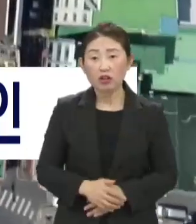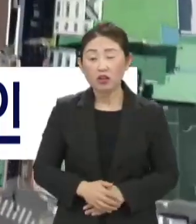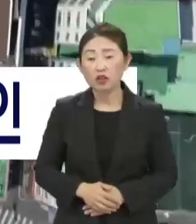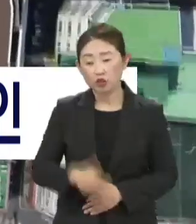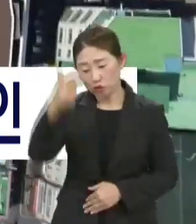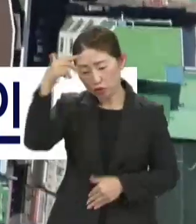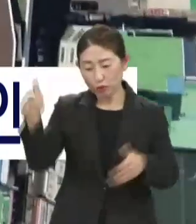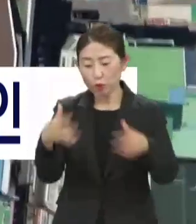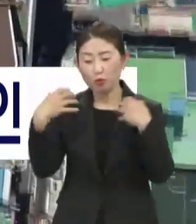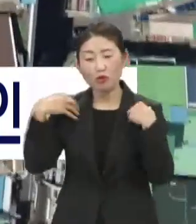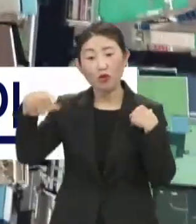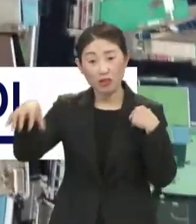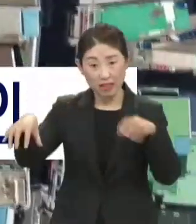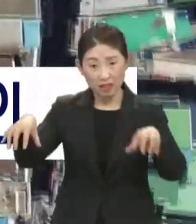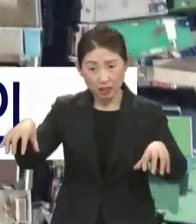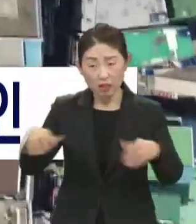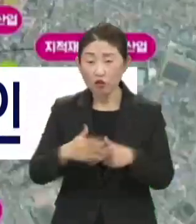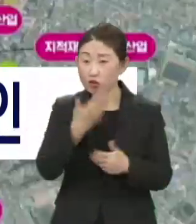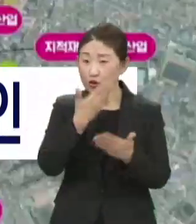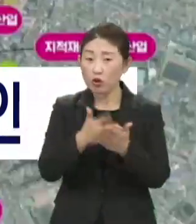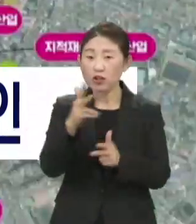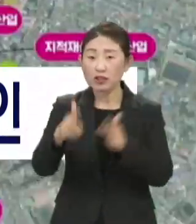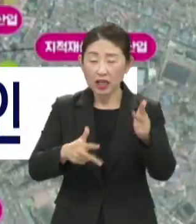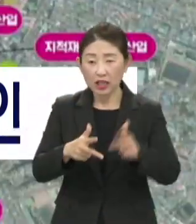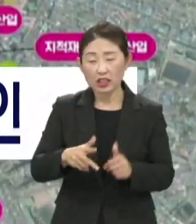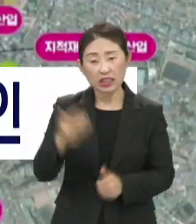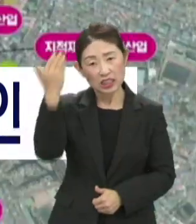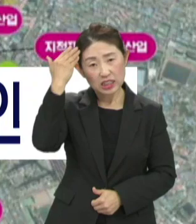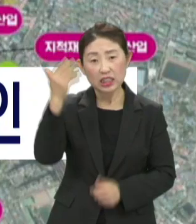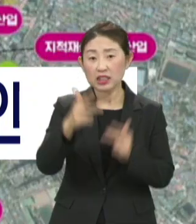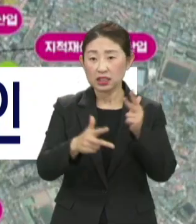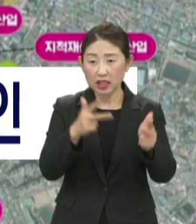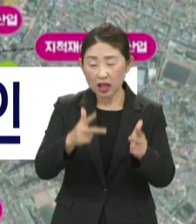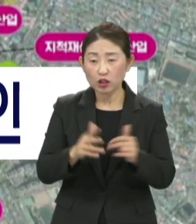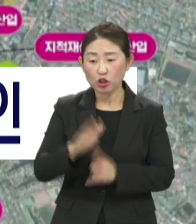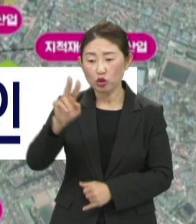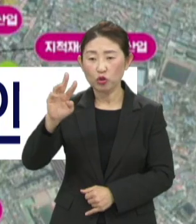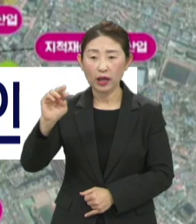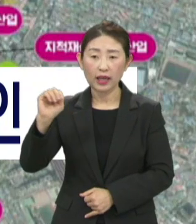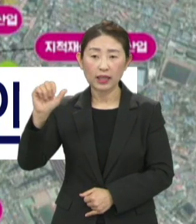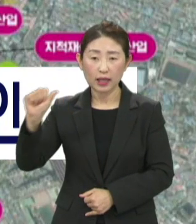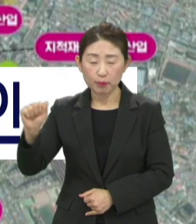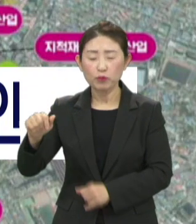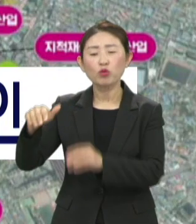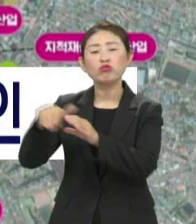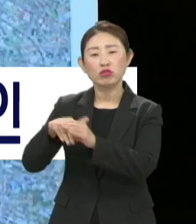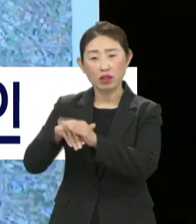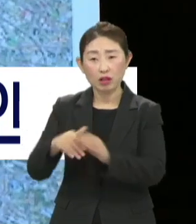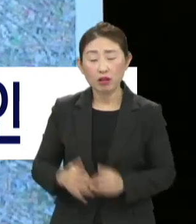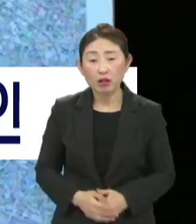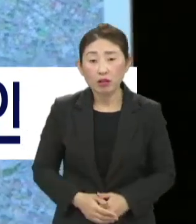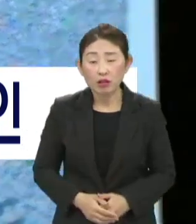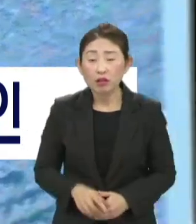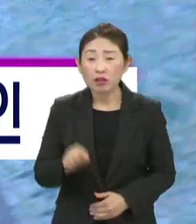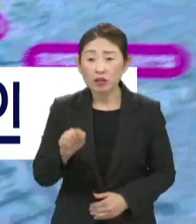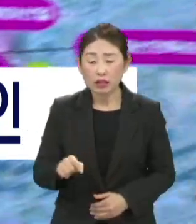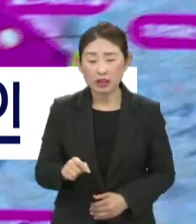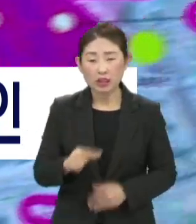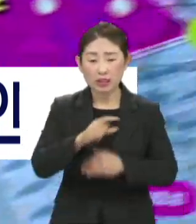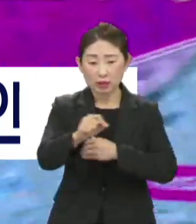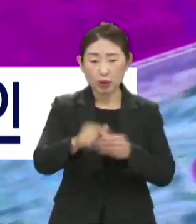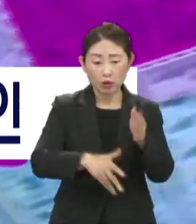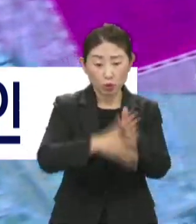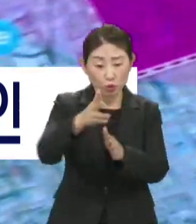옛충남도청 자리로 핵심 산업은 첨단 지식 산업과 uam 문화입니다 도심 융합 특구는 지방